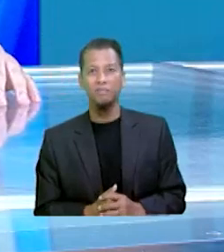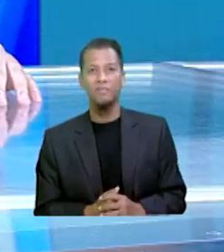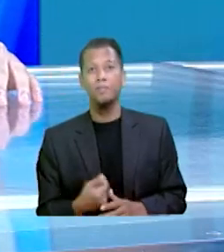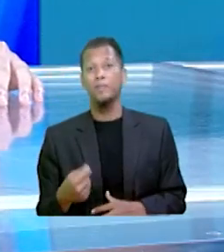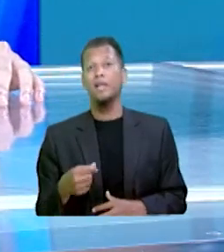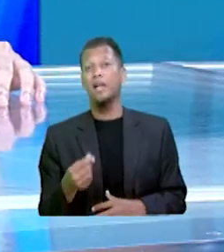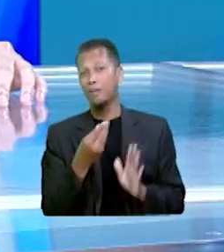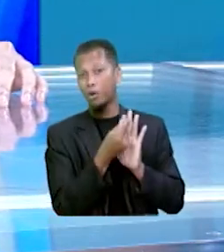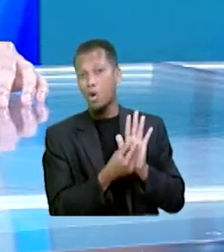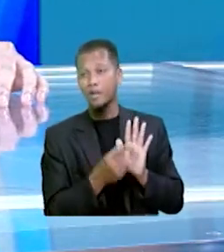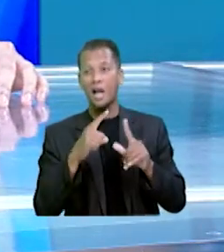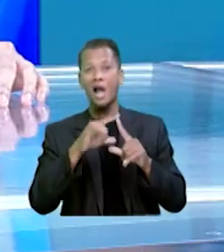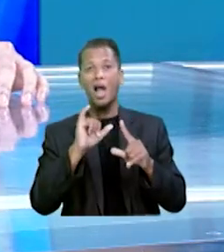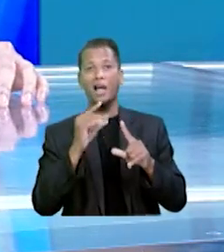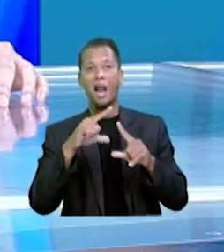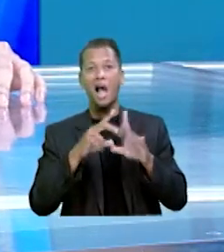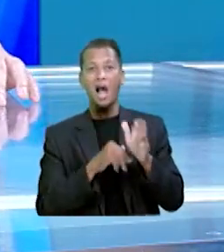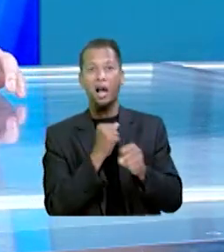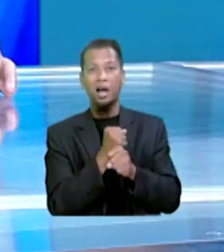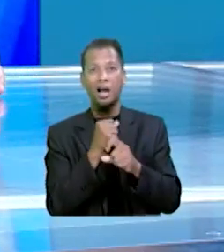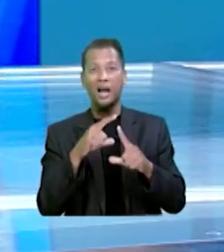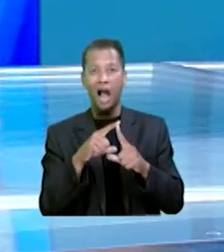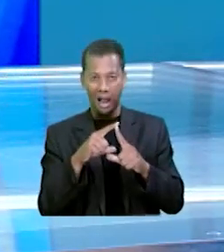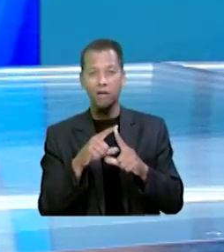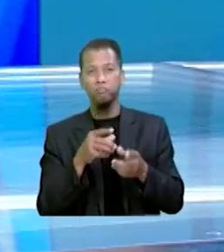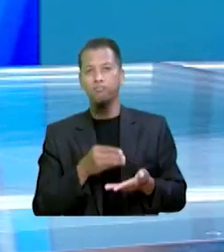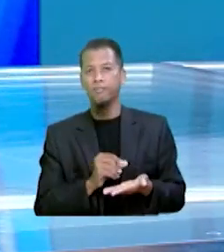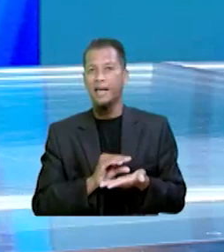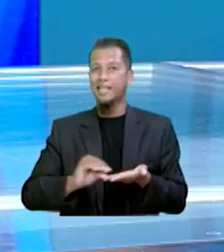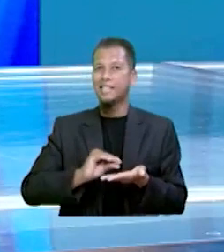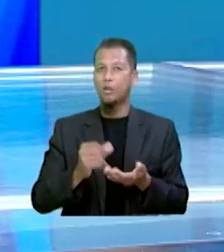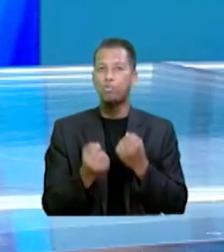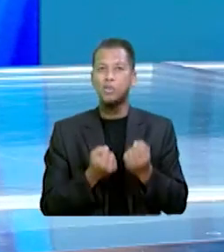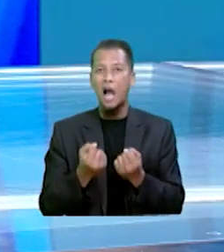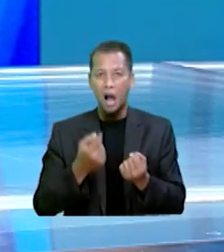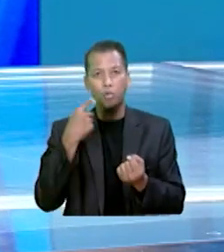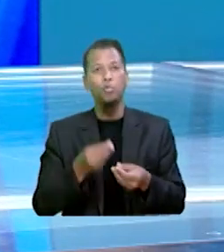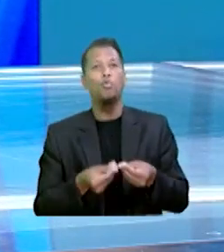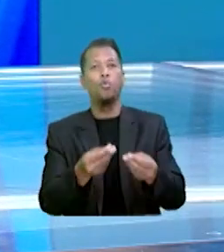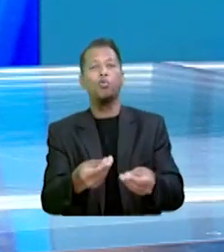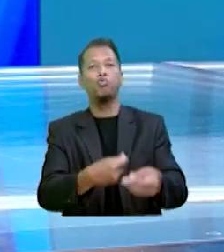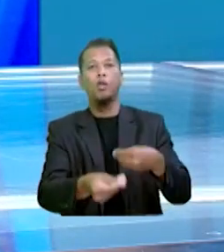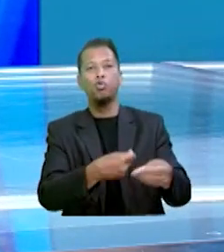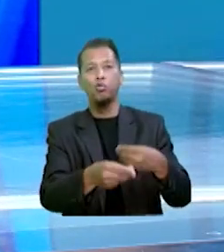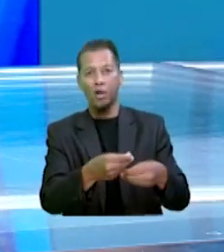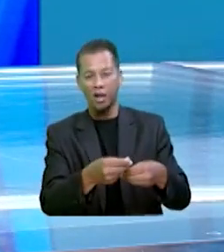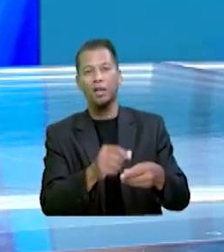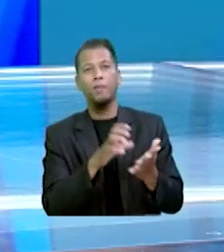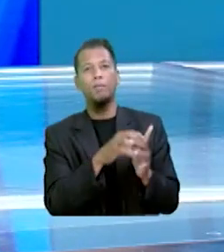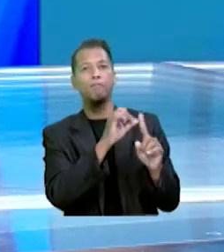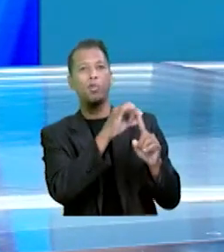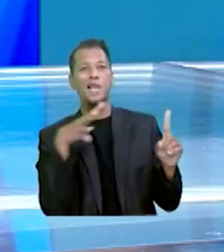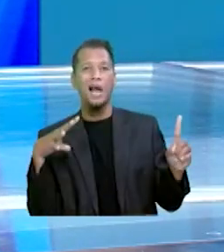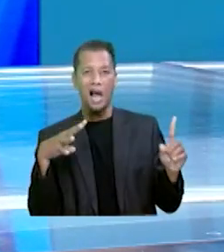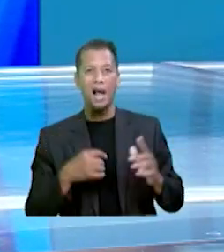Pemirsa, Menko Perekonomian Erlangga Hartarto menyalurkan kredit usaha rakyat bagi para pedagang di Pasar Flamboyan Pontianak, Kalimantan Barat. Di